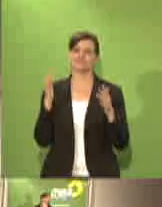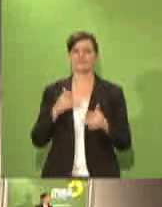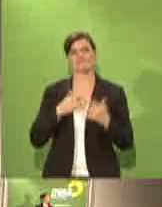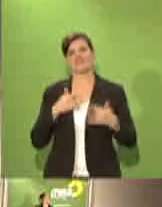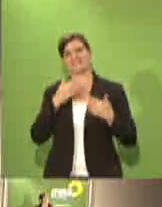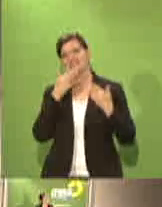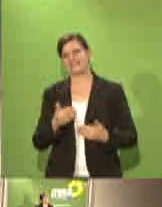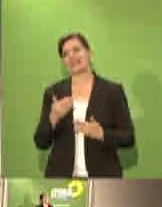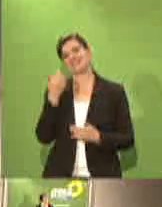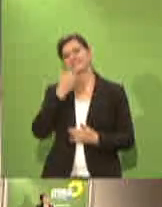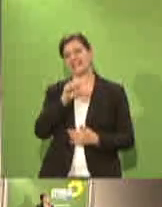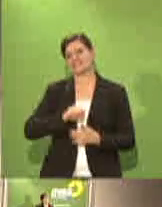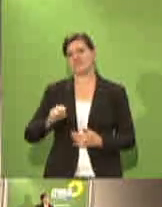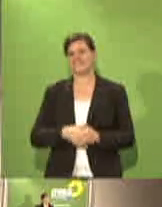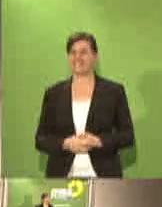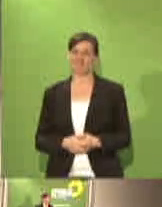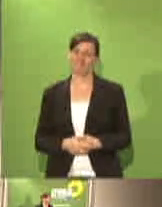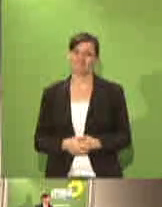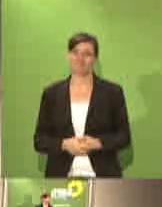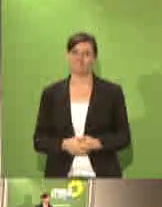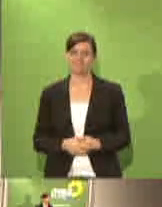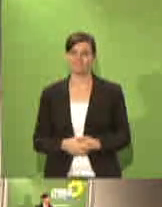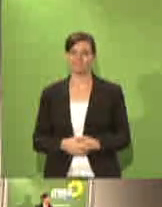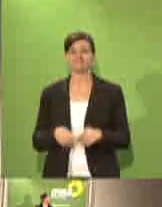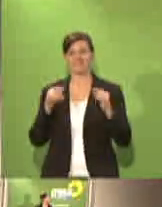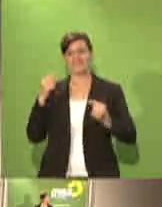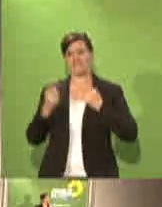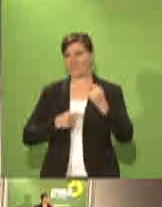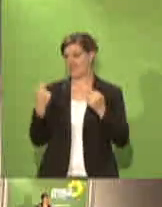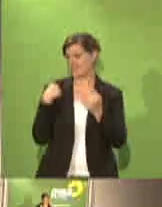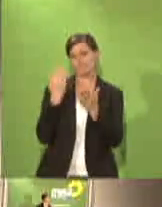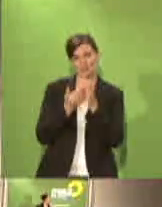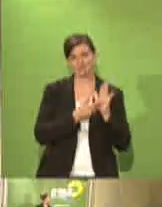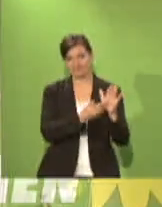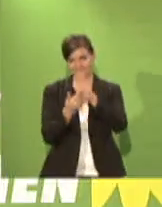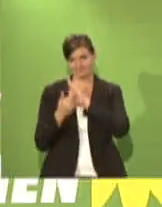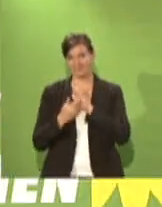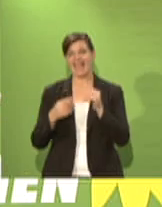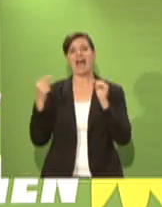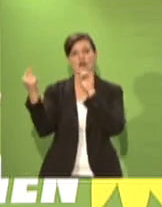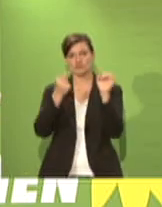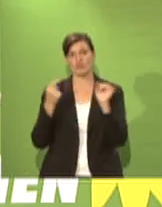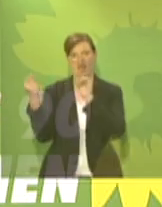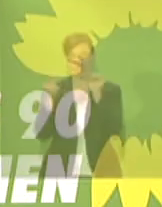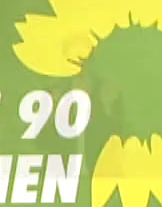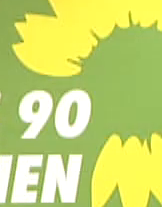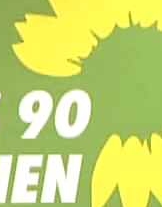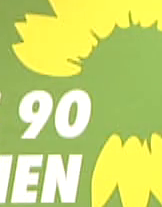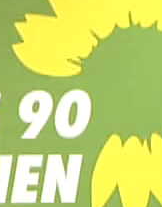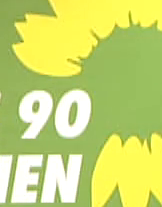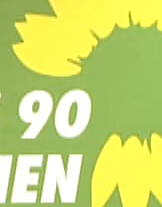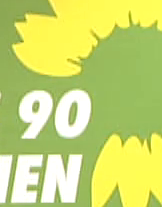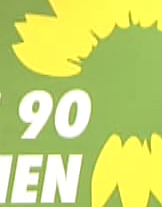Herzlichen Dank, lieber Sebastian. Das Verfahren ist euch vorgestellt worden. Eine Aussprache ist aufgrund der Einvernehmlichkeit jetzt auch